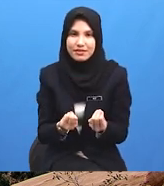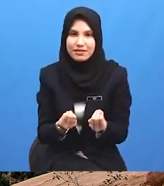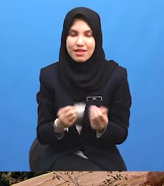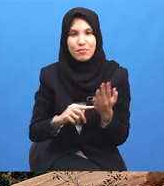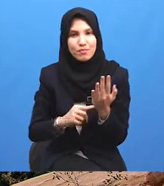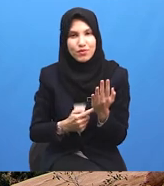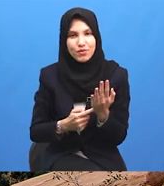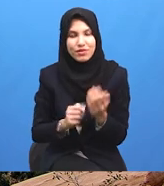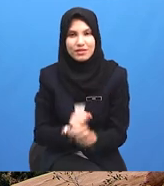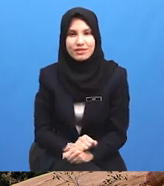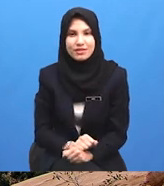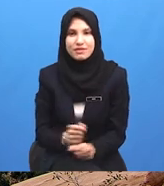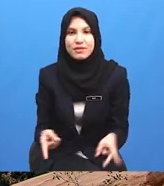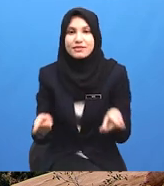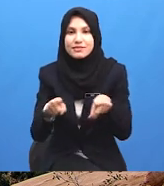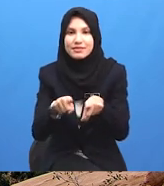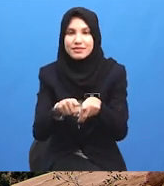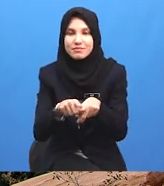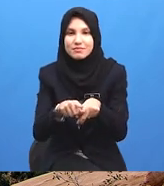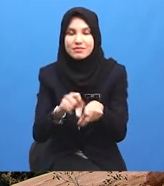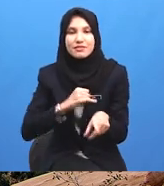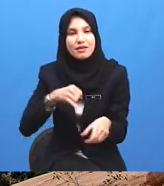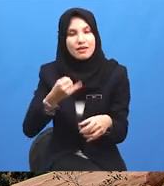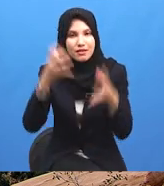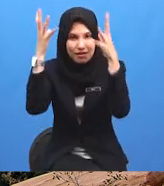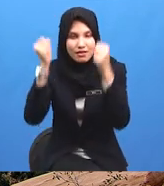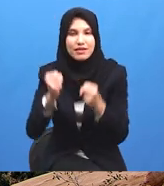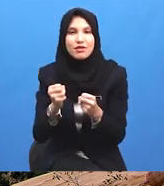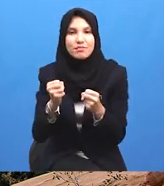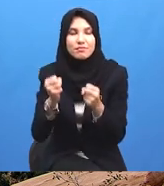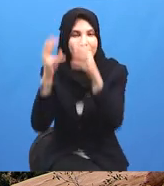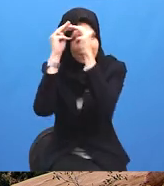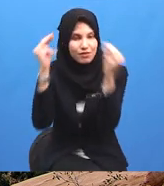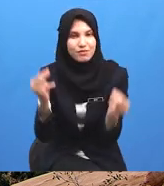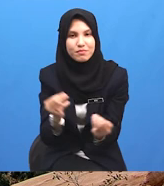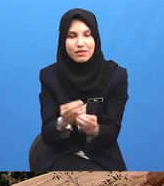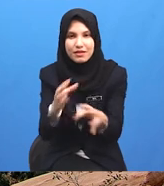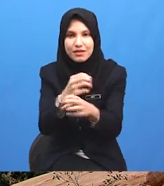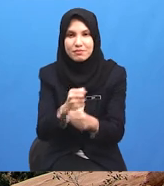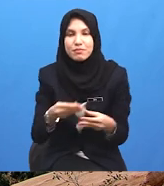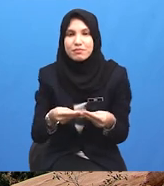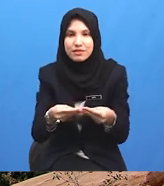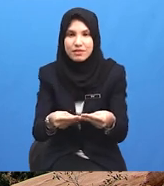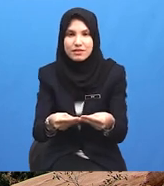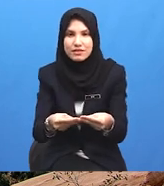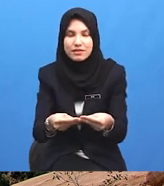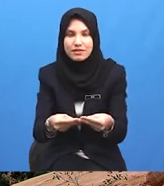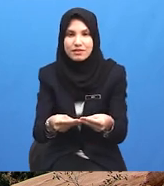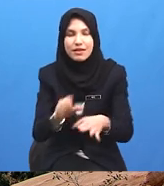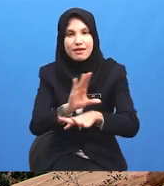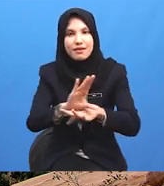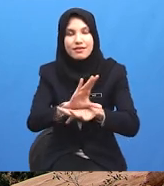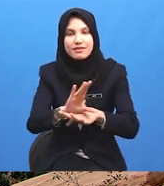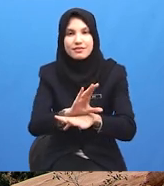Q. Saya harap maklumat yang saya kongsi dengan anda pada hari ini dapat memberi manfaat yang